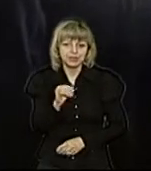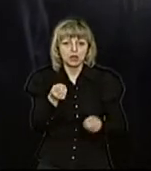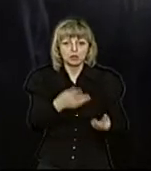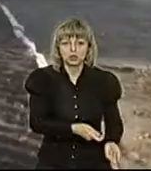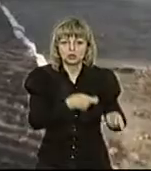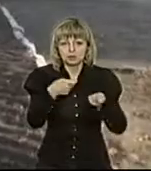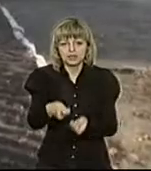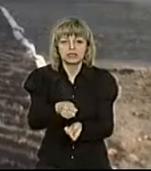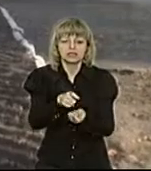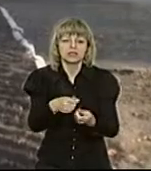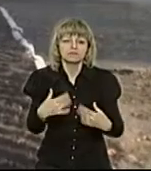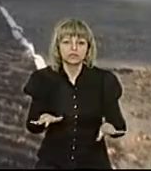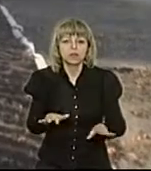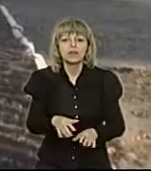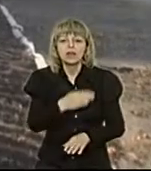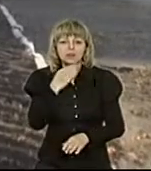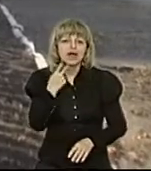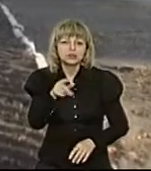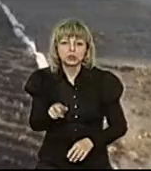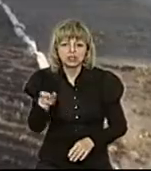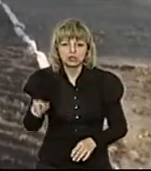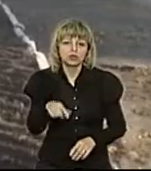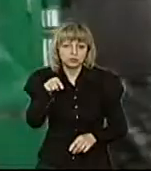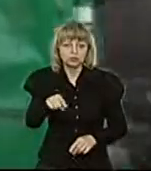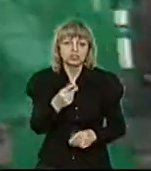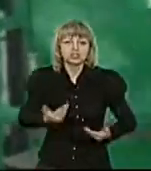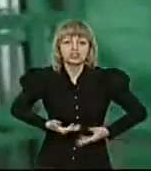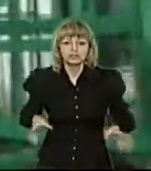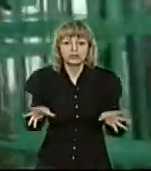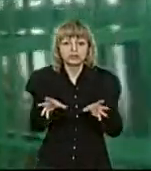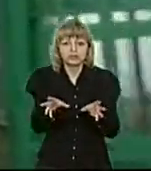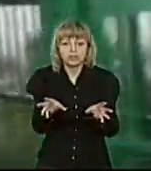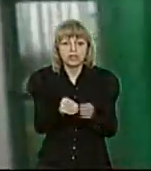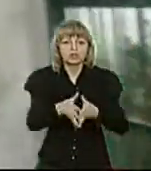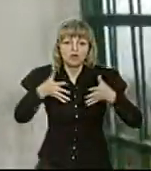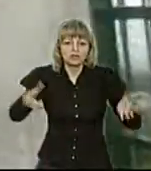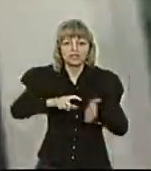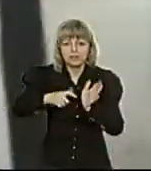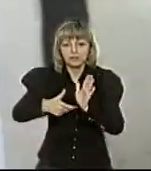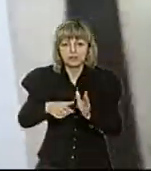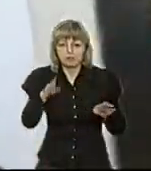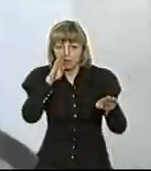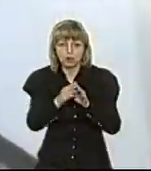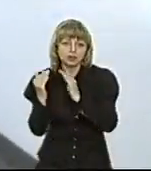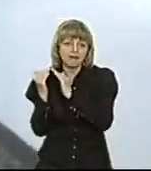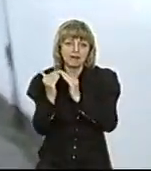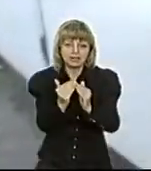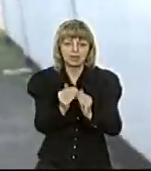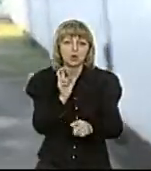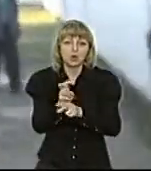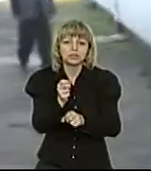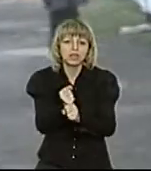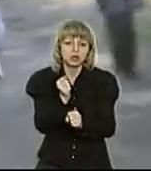те все. Більшість засуджених у Маневицькій колонії живуть разом у великих приміщеннях, схожих на казарми. Ходять на роботу,